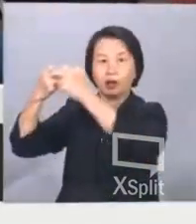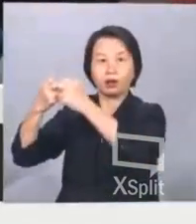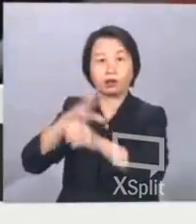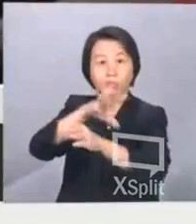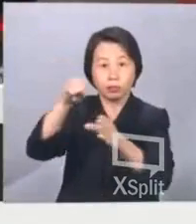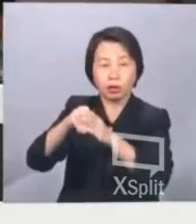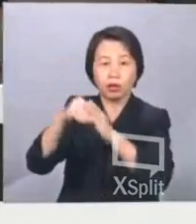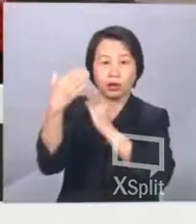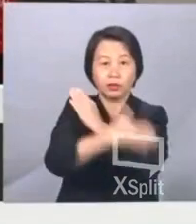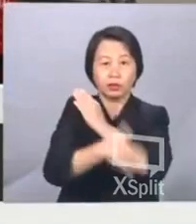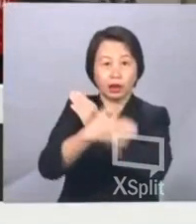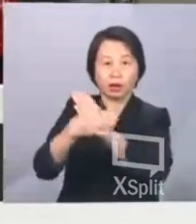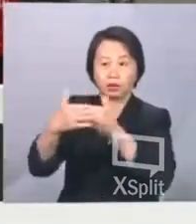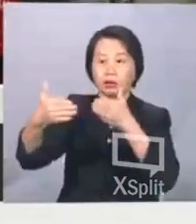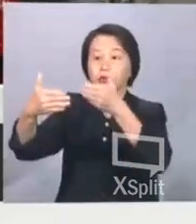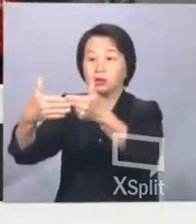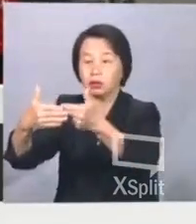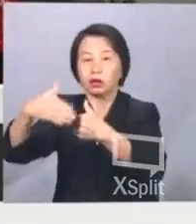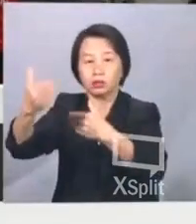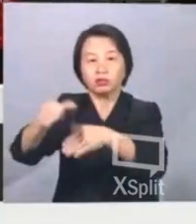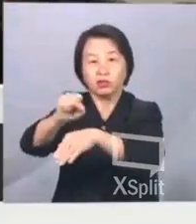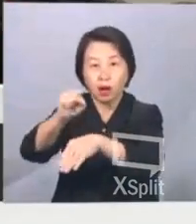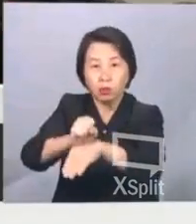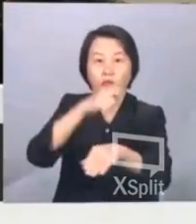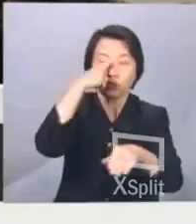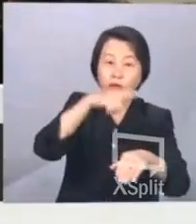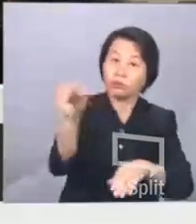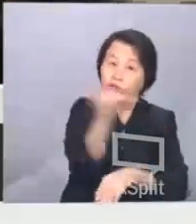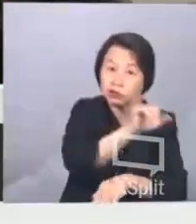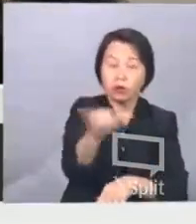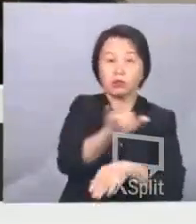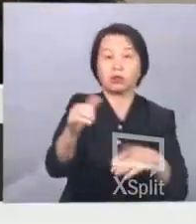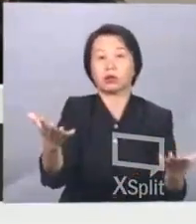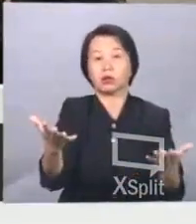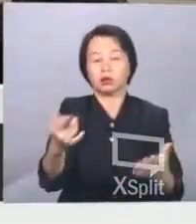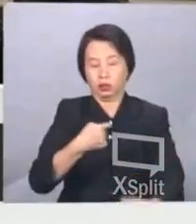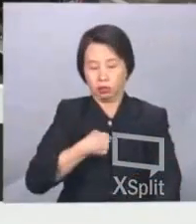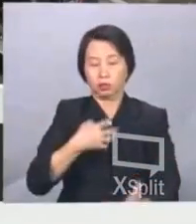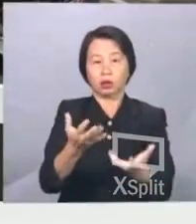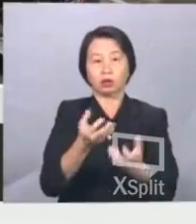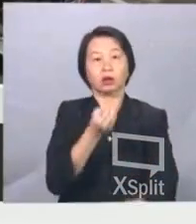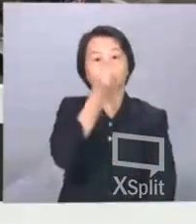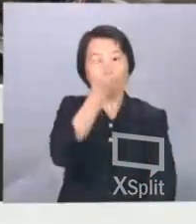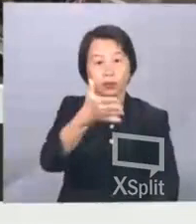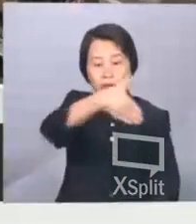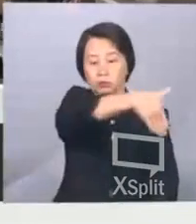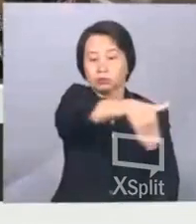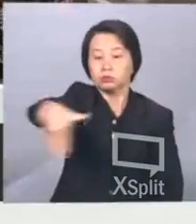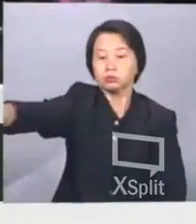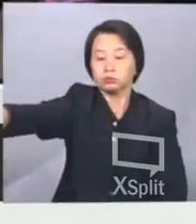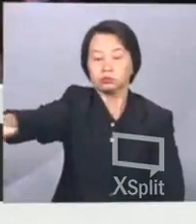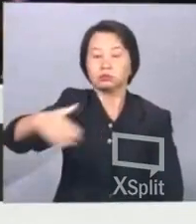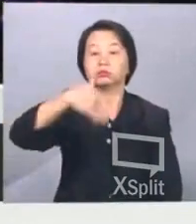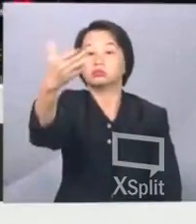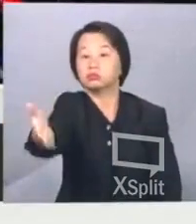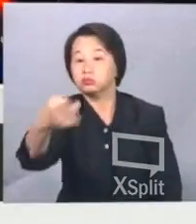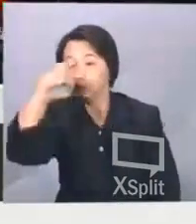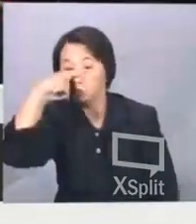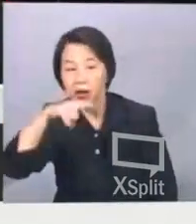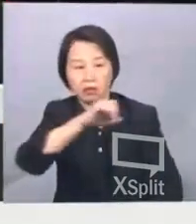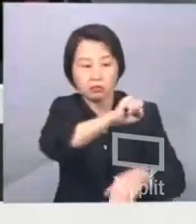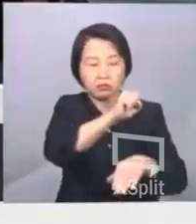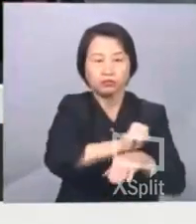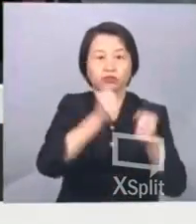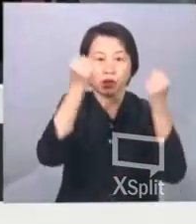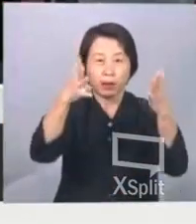negara-negara Jiran kita Hai seenak beritahu di sepanjang sempadan negara kita ini banyak terdapat